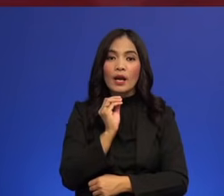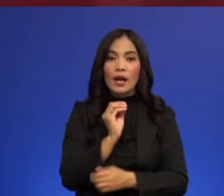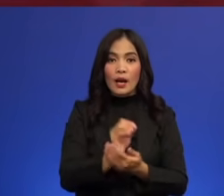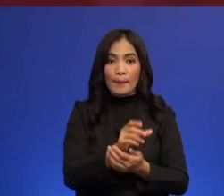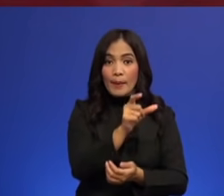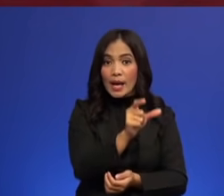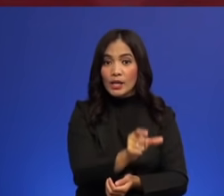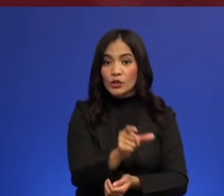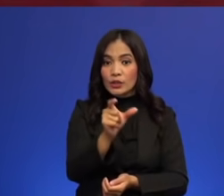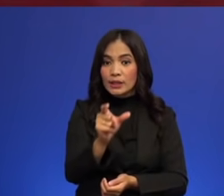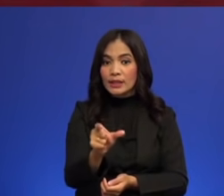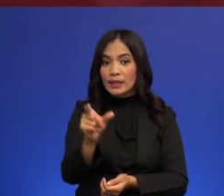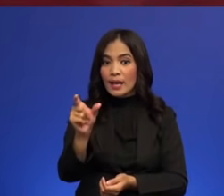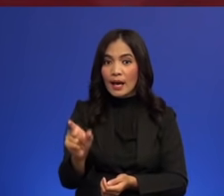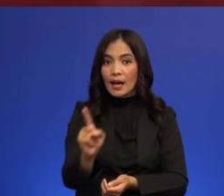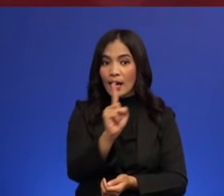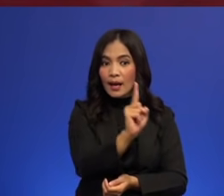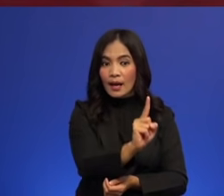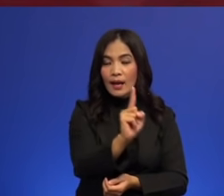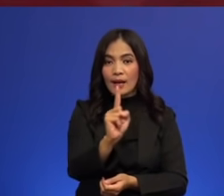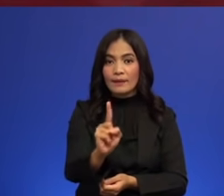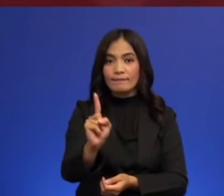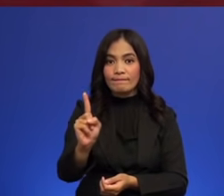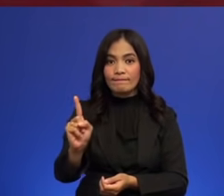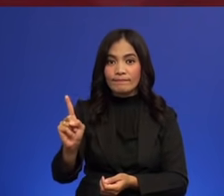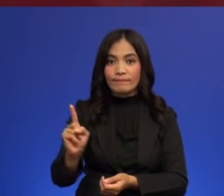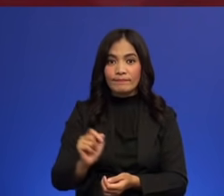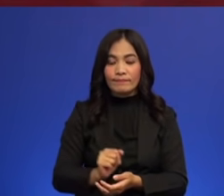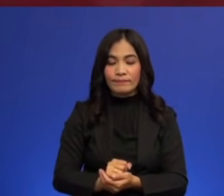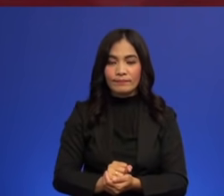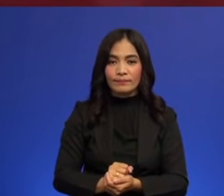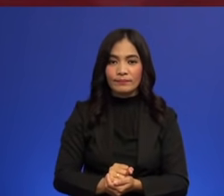Umur manusia.